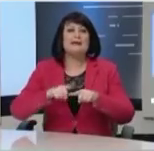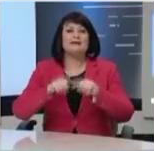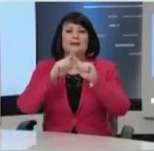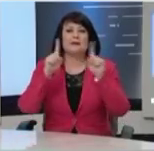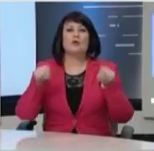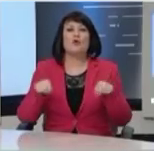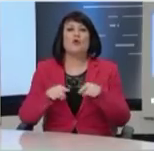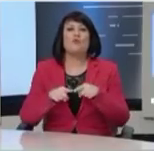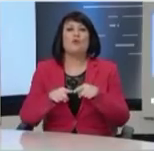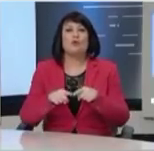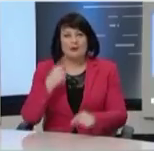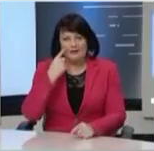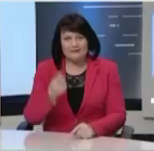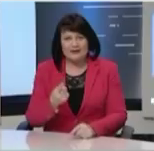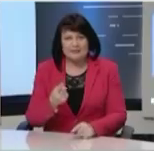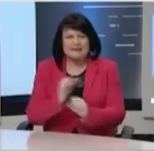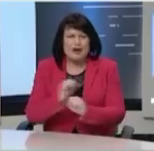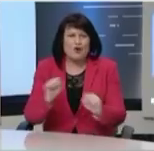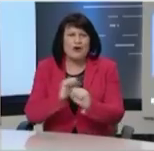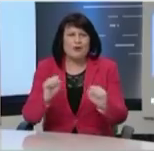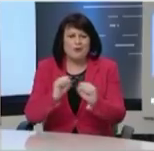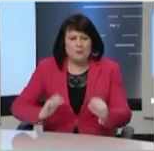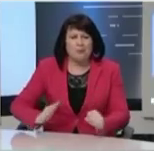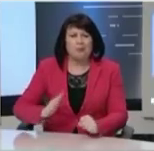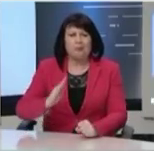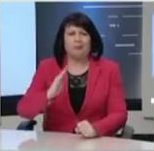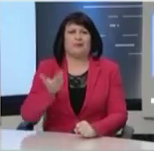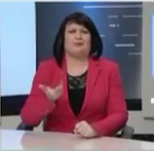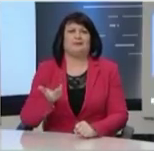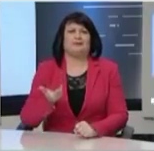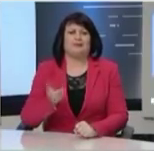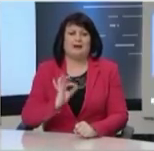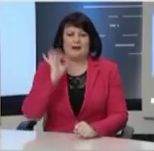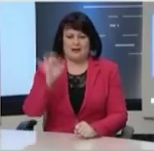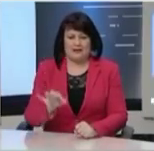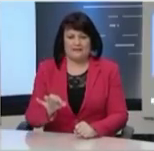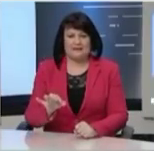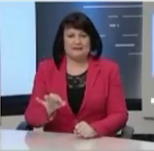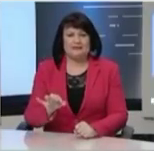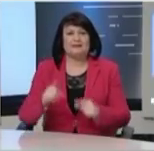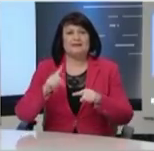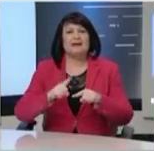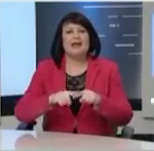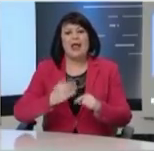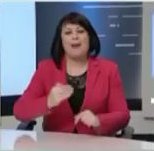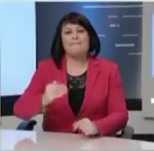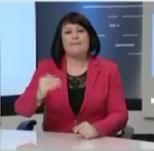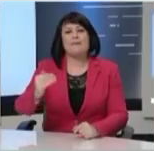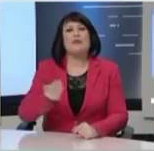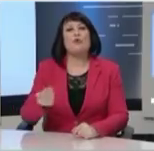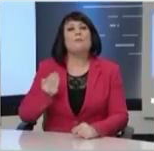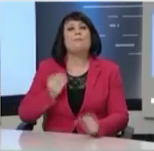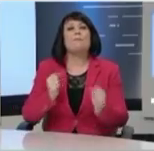ομόλογα καταρρύπτουν το ένα ρεκόρ μετά το άλλο. Ευρισκόμενα σήμερα σε επίπεδα προ-κρίσης, σε